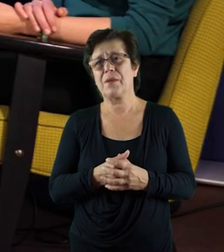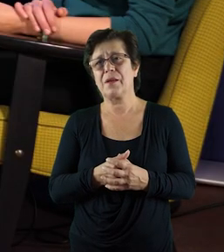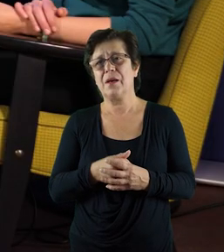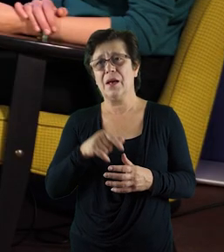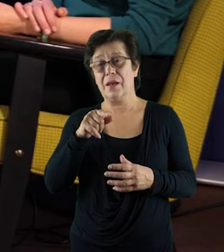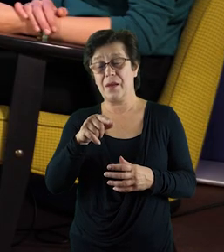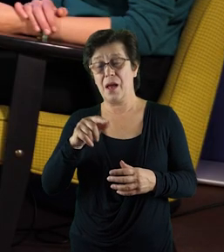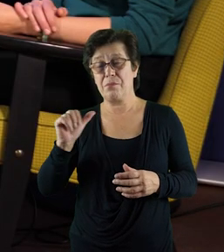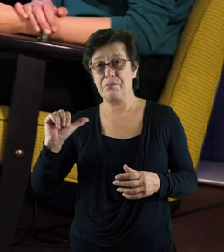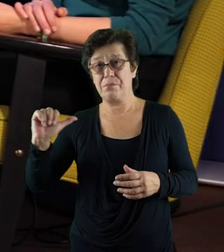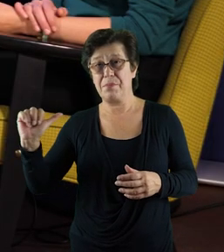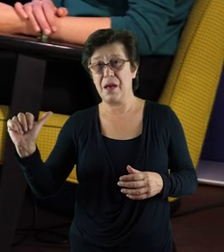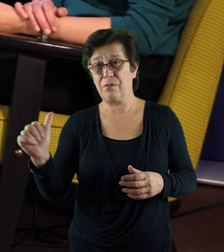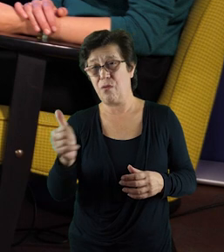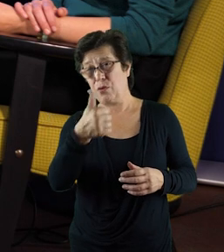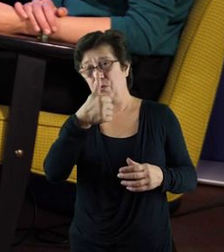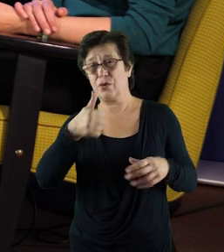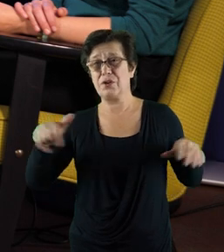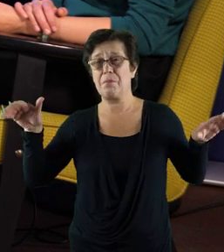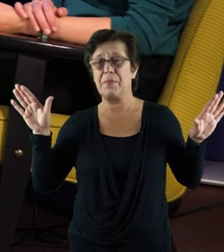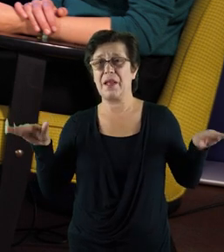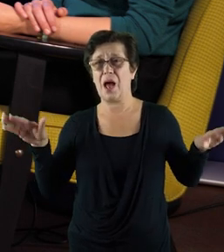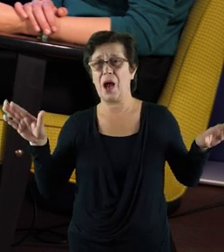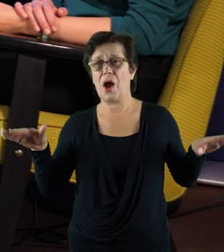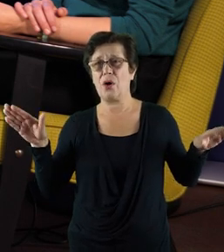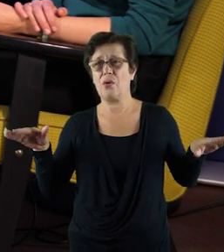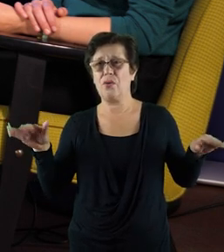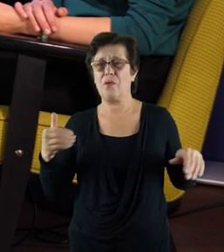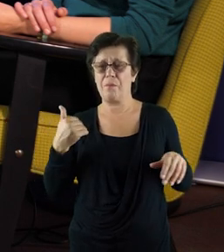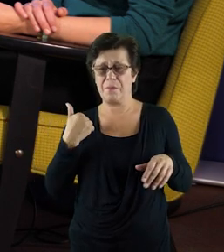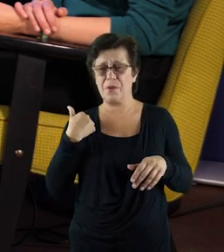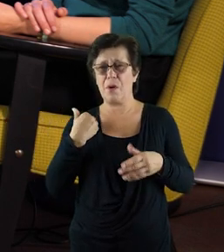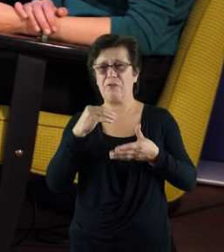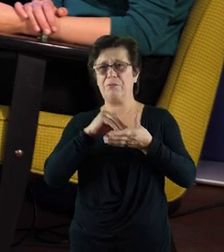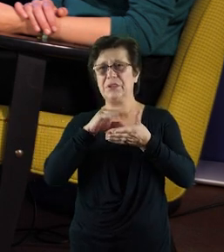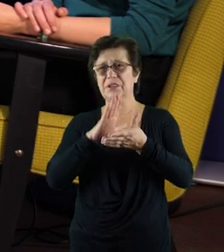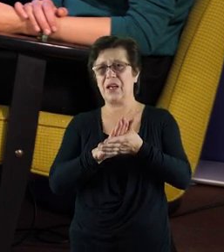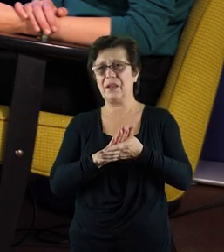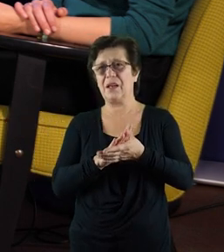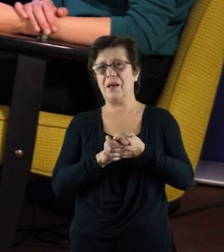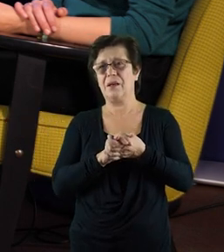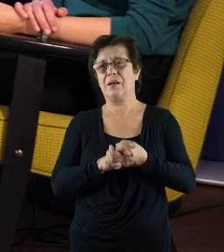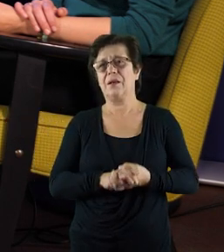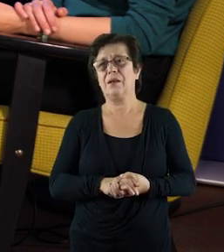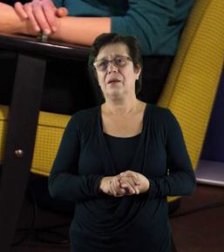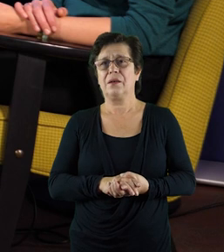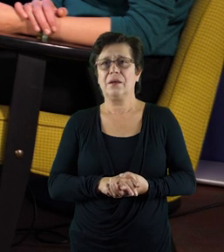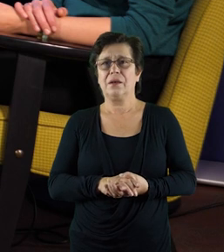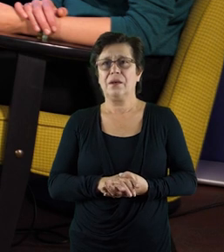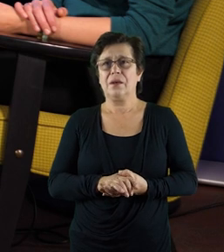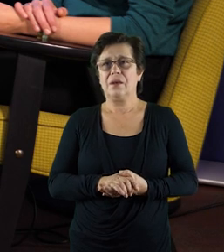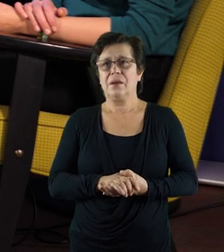ta pierwotność ptaków jakoś była wpisana w jego taką,